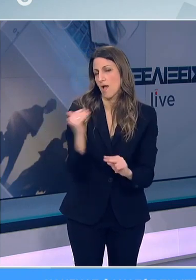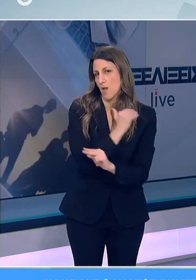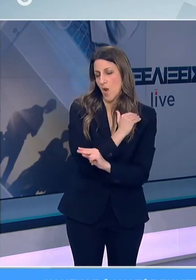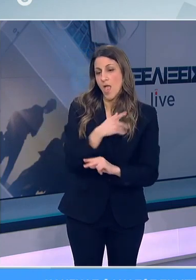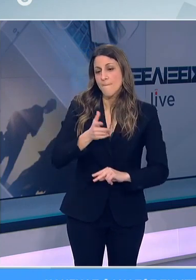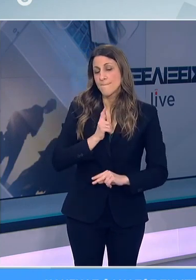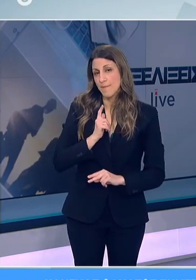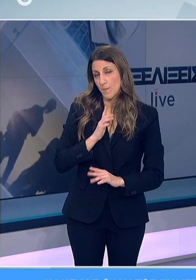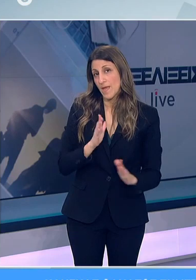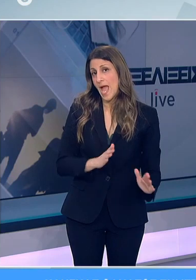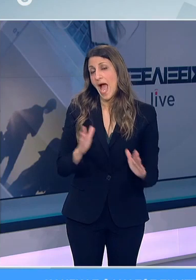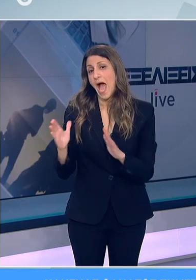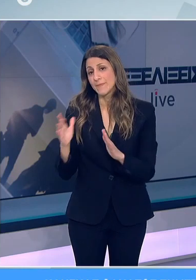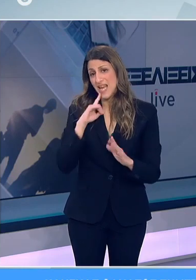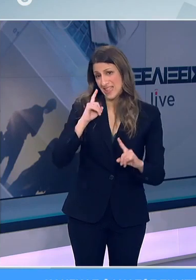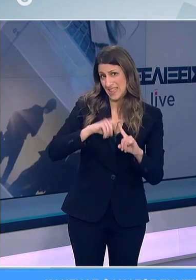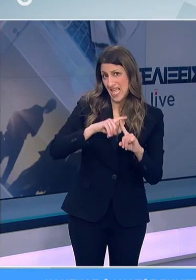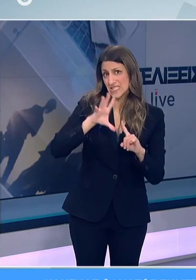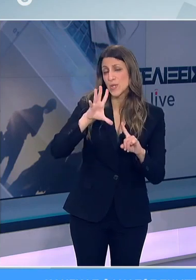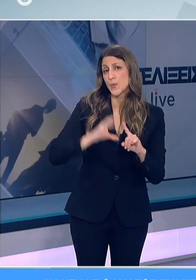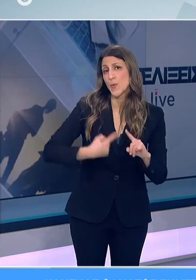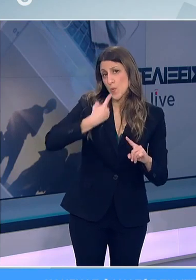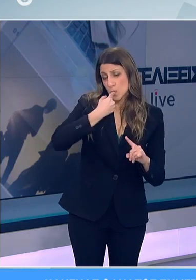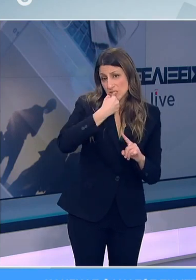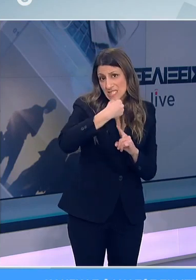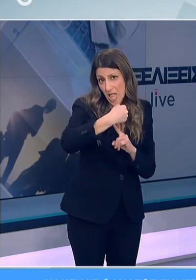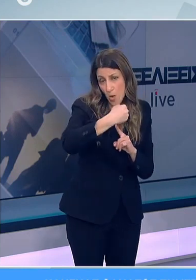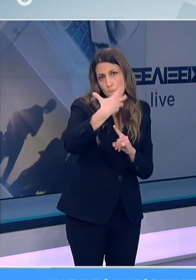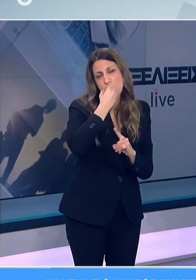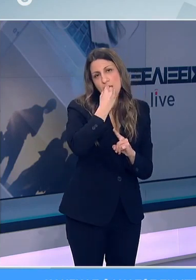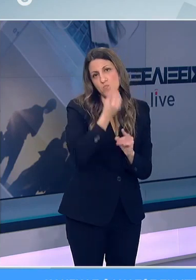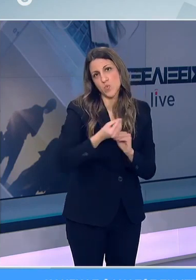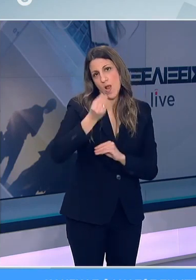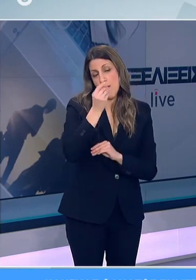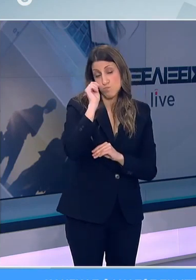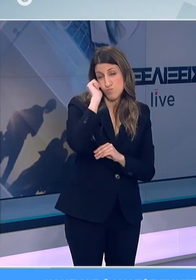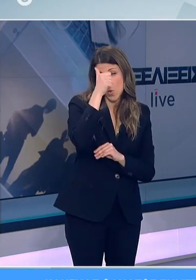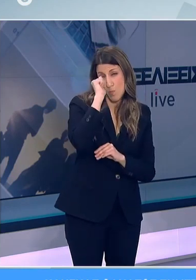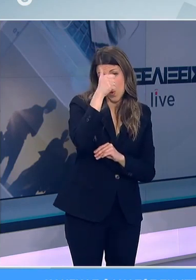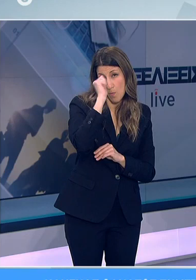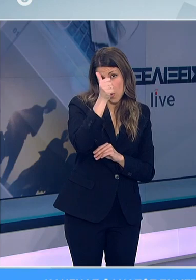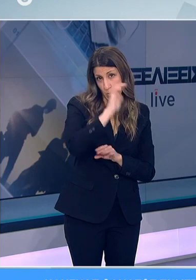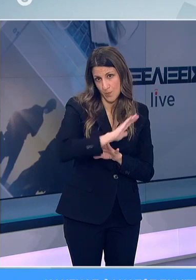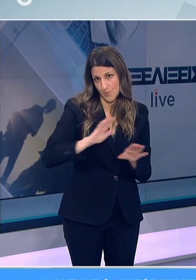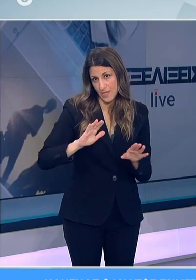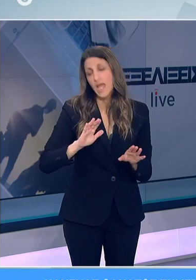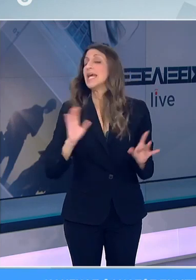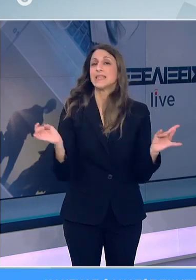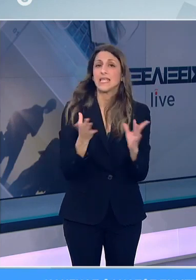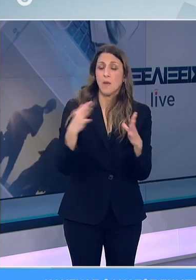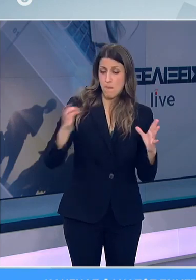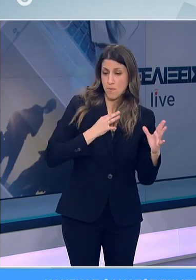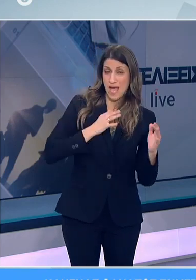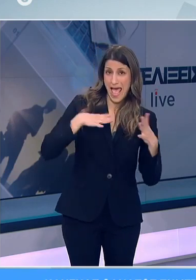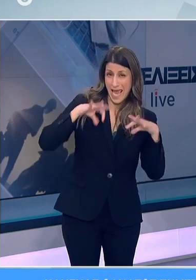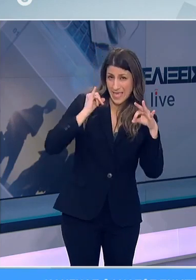ο μοριακός έλεγχος παραμένει αυτή τη στιγμή ο πιο αξιόπιστος εργαστηριακός έλεγχος για να ανιχνεύσει κανείς την νόσο, ακόμα και αν δεν την ανιχνεύει στην περίοδο υπόασης, ακόμα και αν